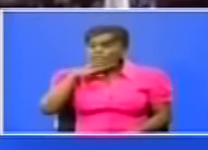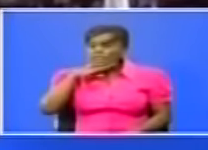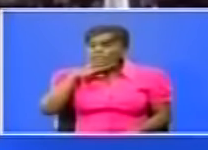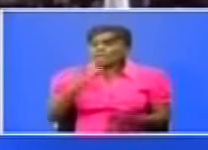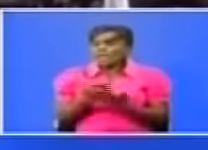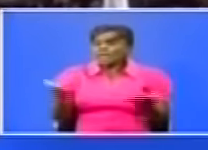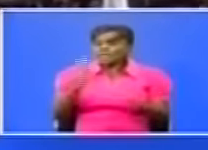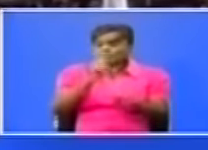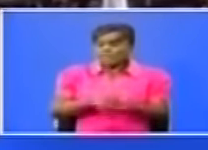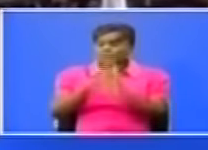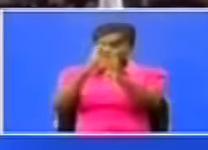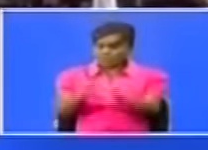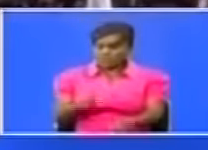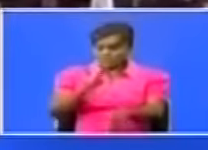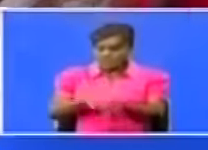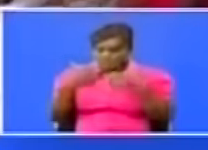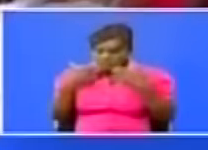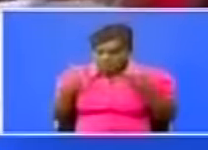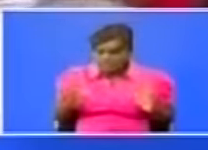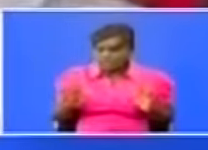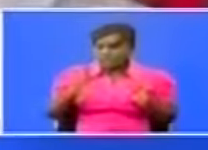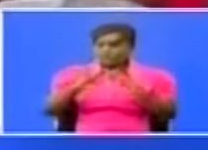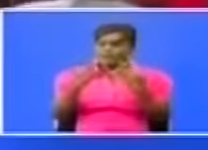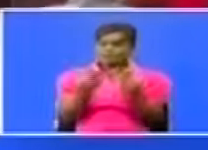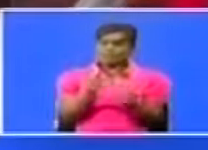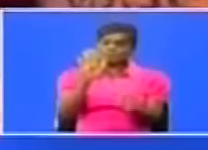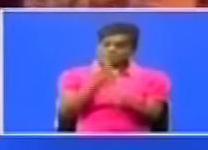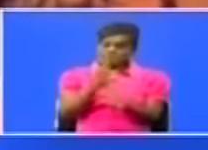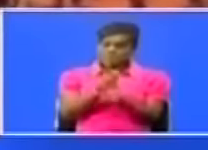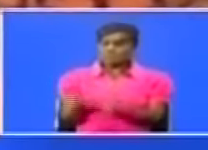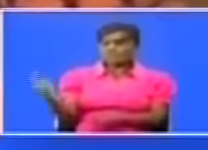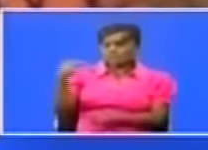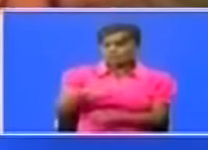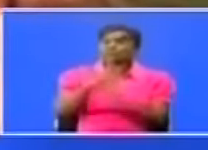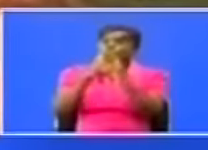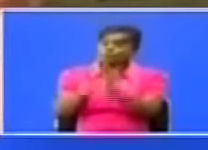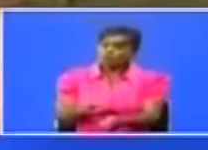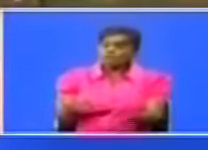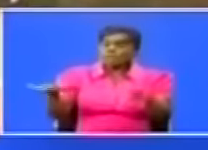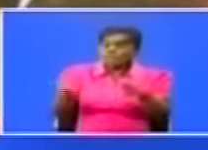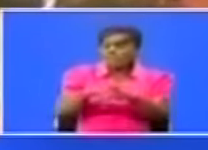wakati wowote punde utakapokamilika, huku familia nyingi zikijitokeza kuripoti kutoweka